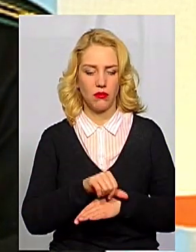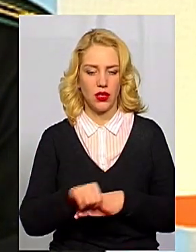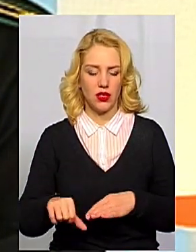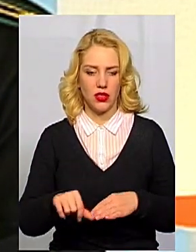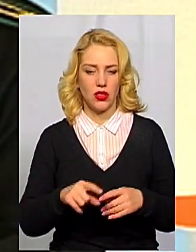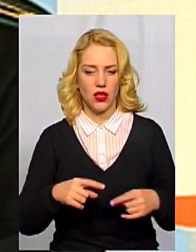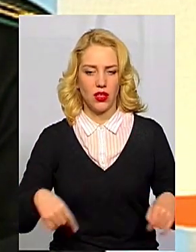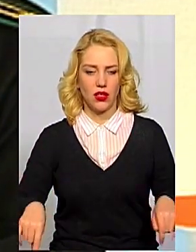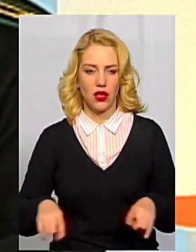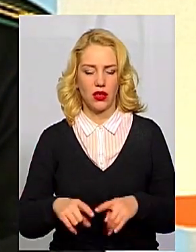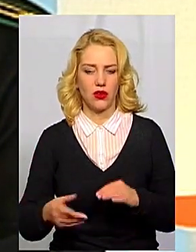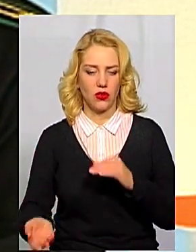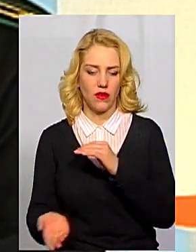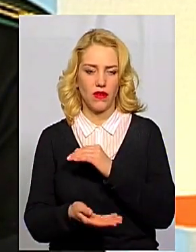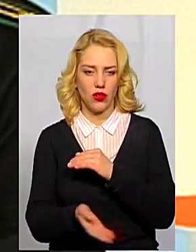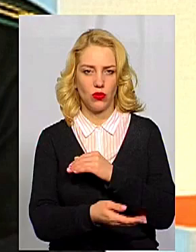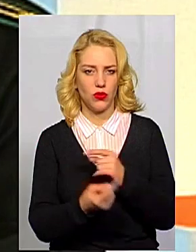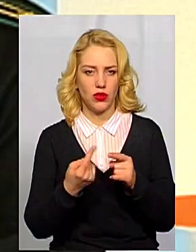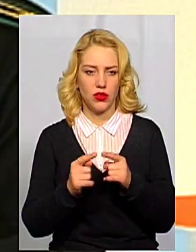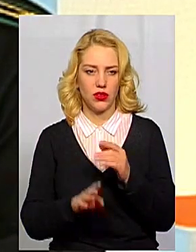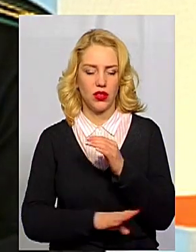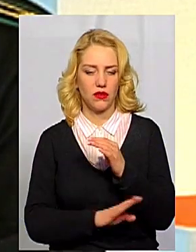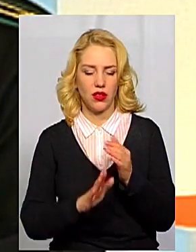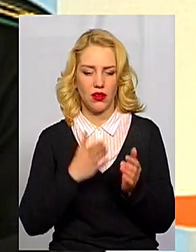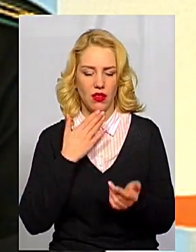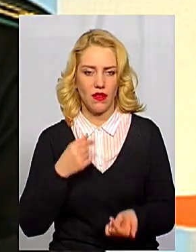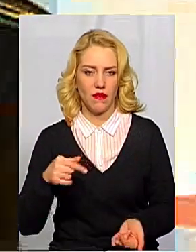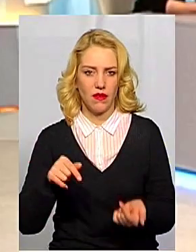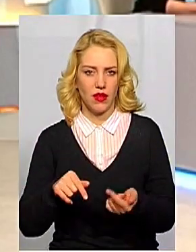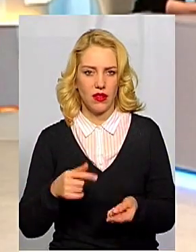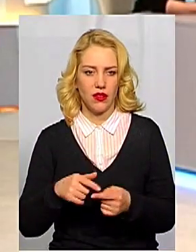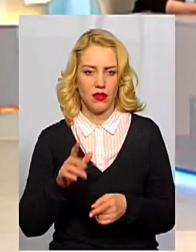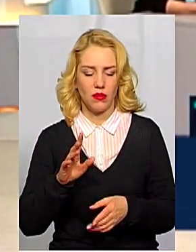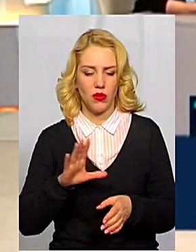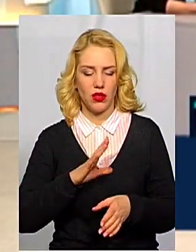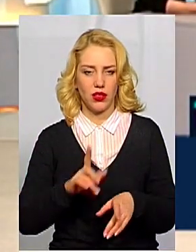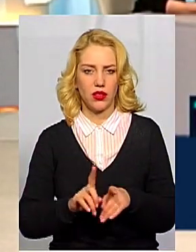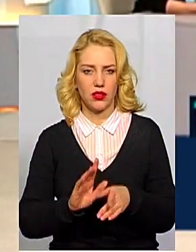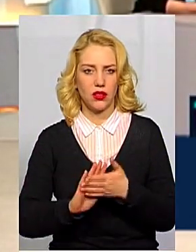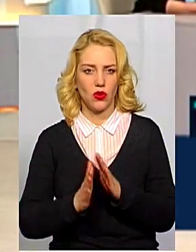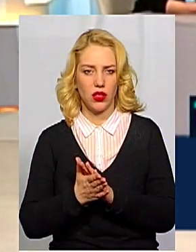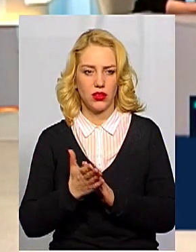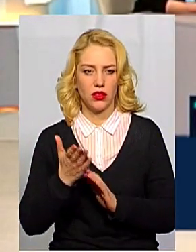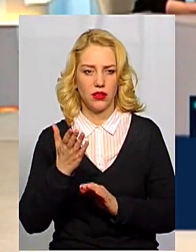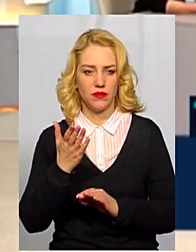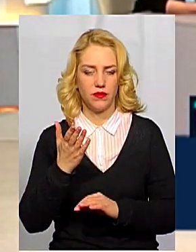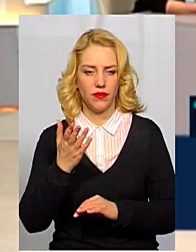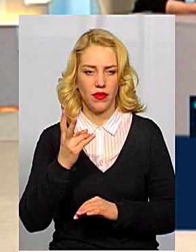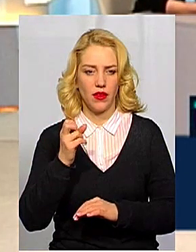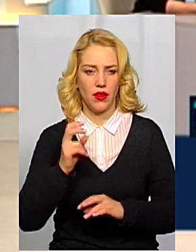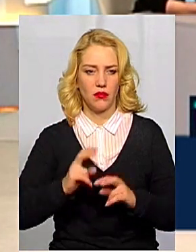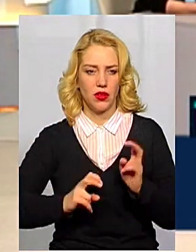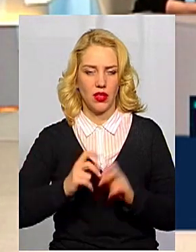ділянок, вирубують не ті дерева, які відведені. Фактично була ситуація одне з комунальних